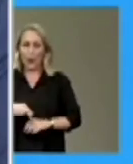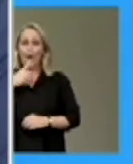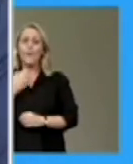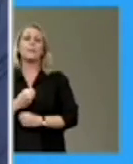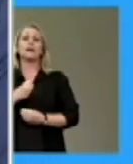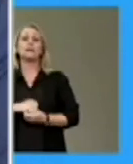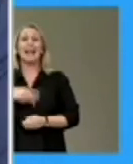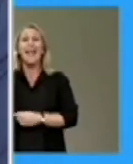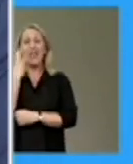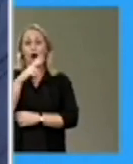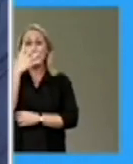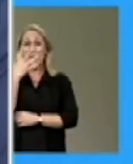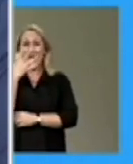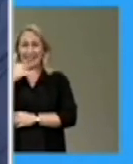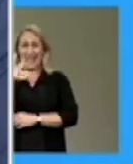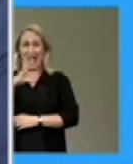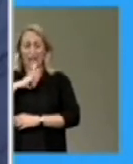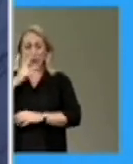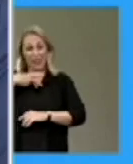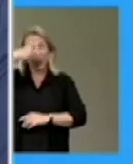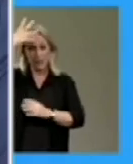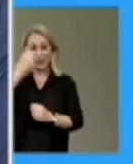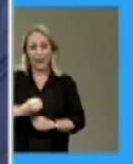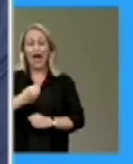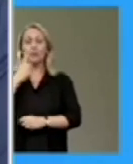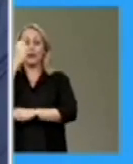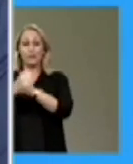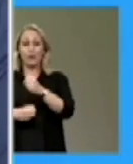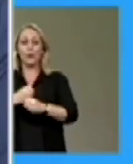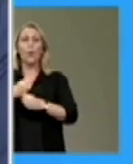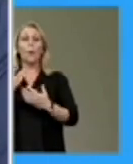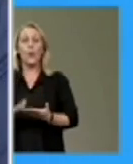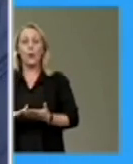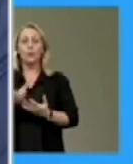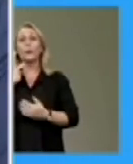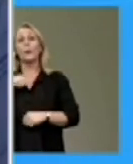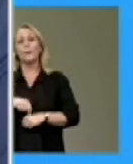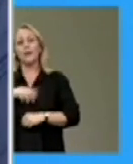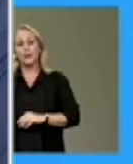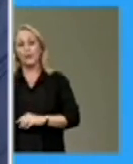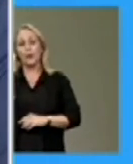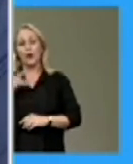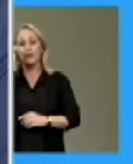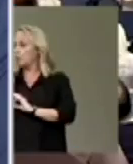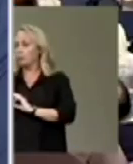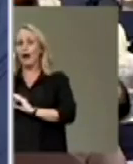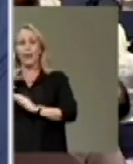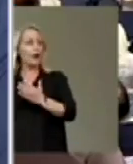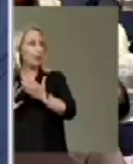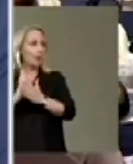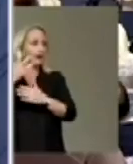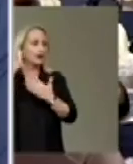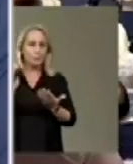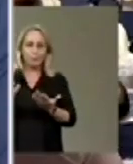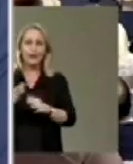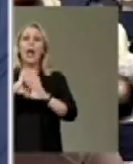βγαίνουν βγαίνει μεγαλύτερος ο μισθός στον ιδιωτικό τομέα απ το νεοδιόριστο στον δημόσιο τομέα άρα